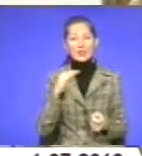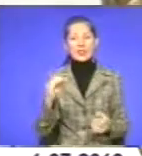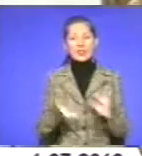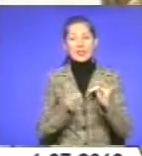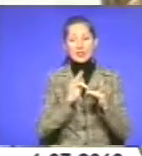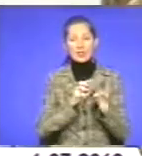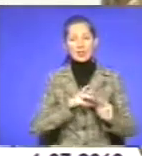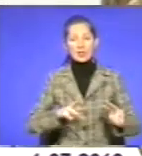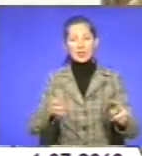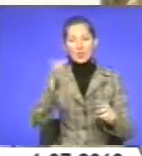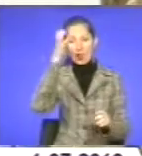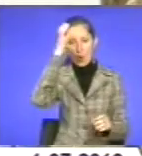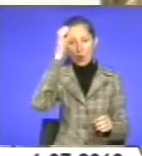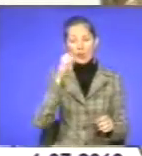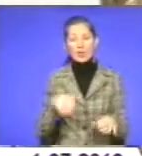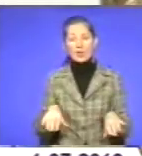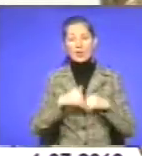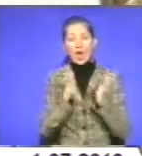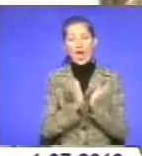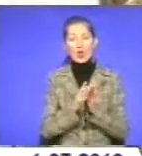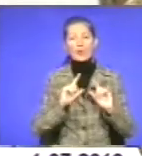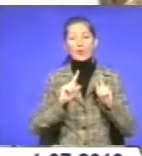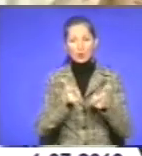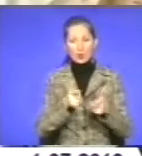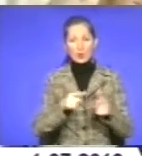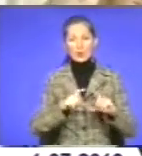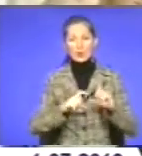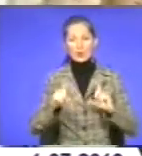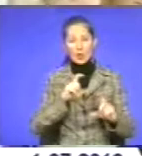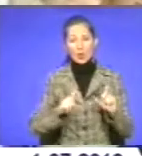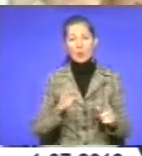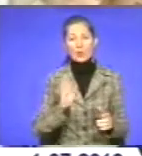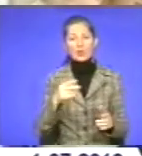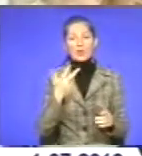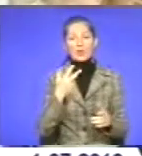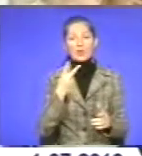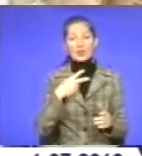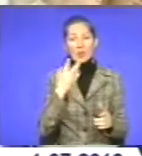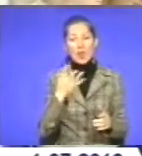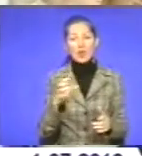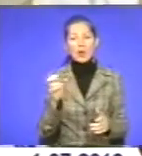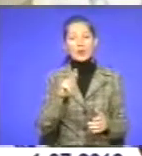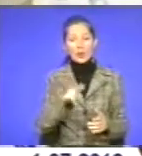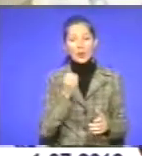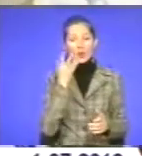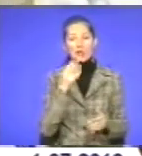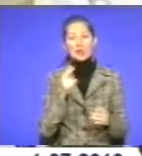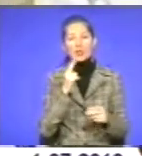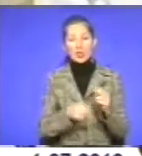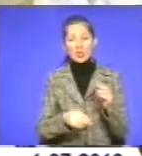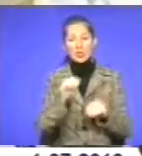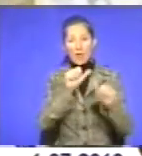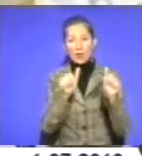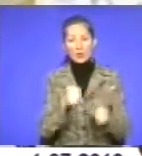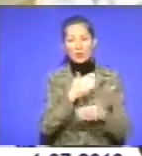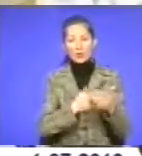України. Загалом вступна кампанія триватиме до 25 серпня, коли завершиться формування списків вступників, зарахованих на